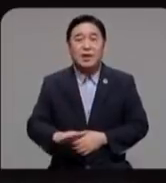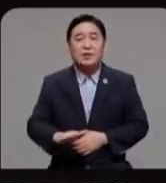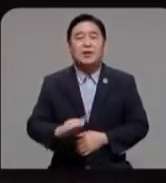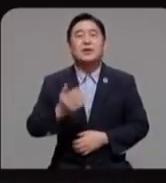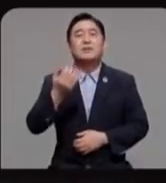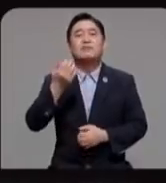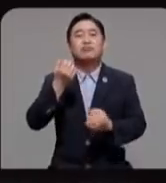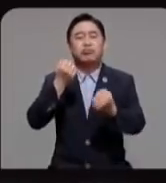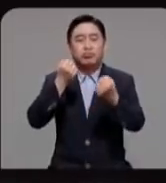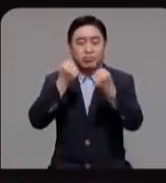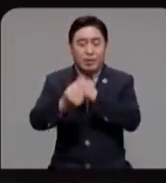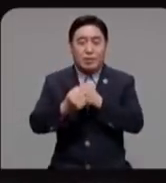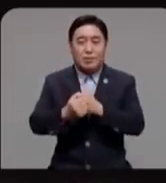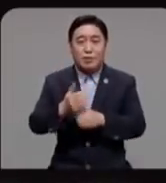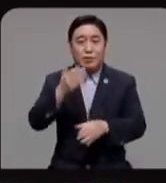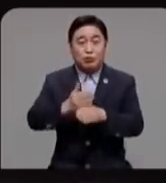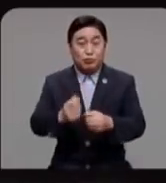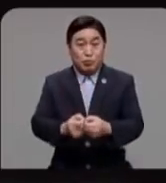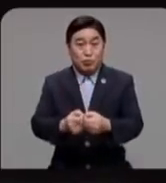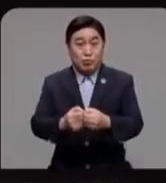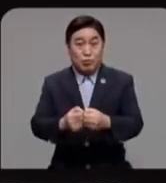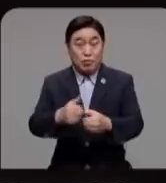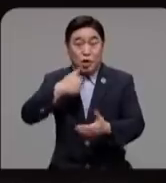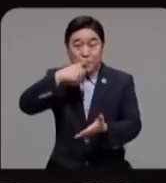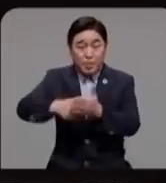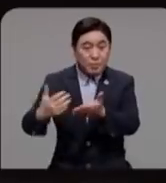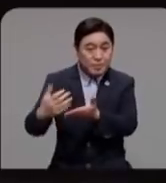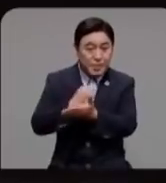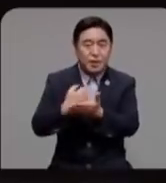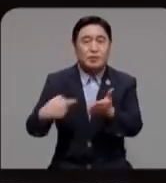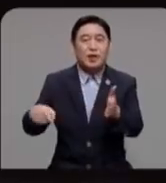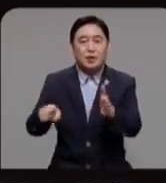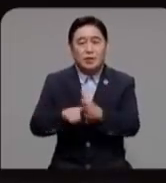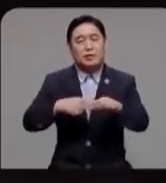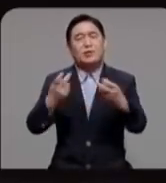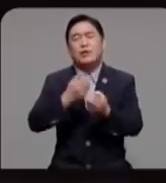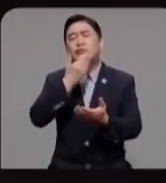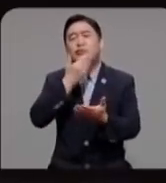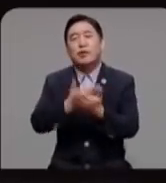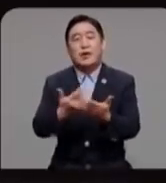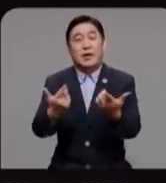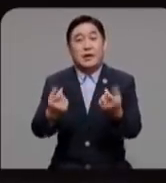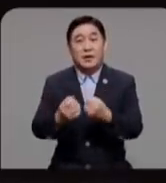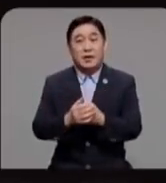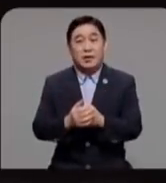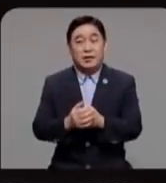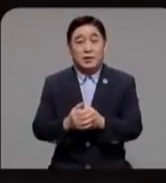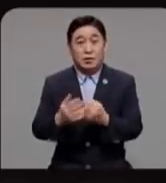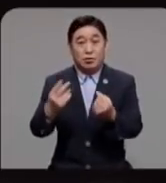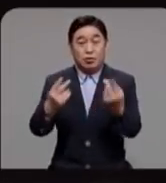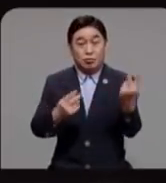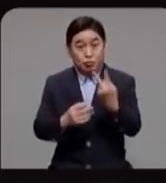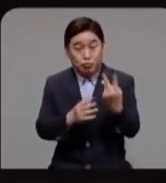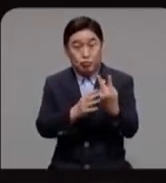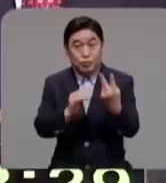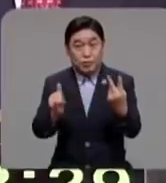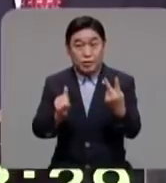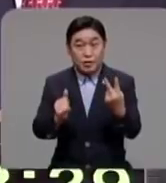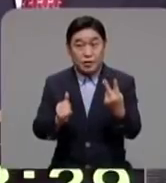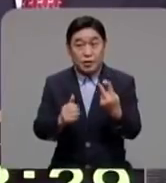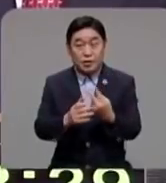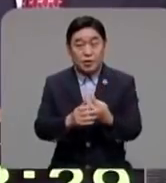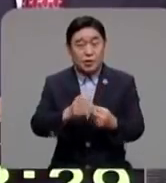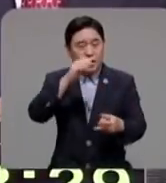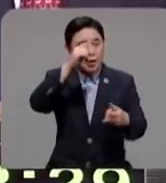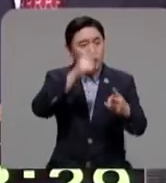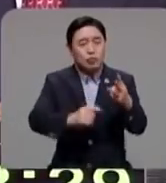그럼에도 불구하고 중도 확장성을 위해서는 정책이 굉장히 중요하다. 그리고 또 하나 두 분께서 우리 윤